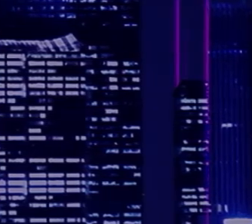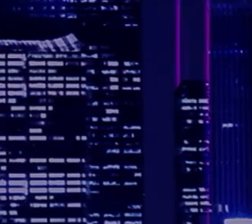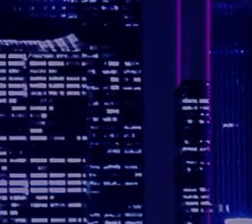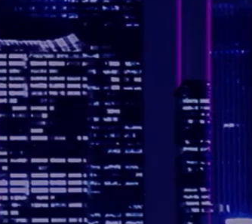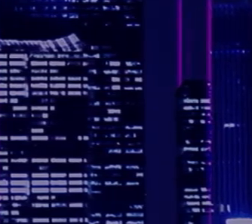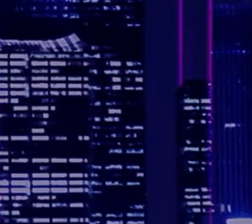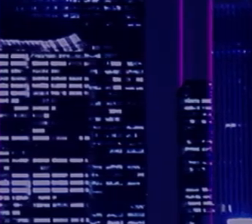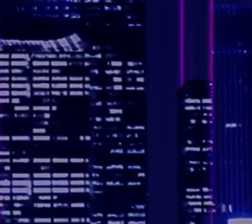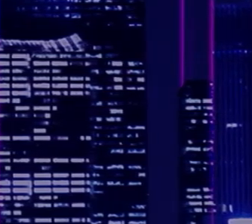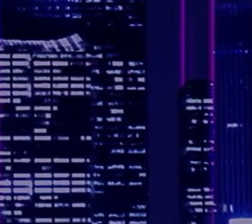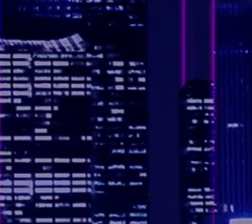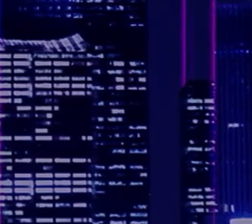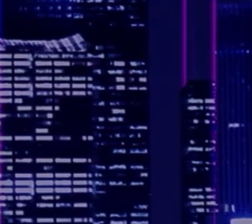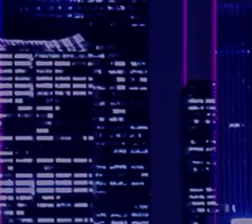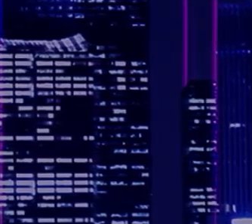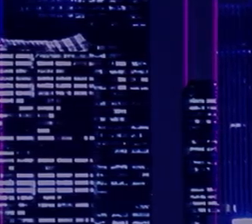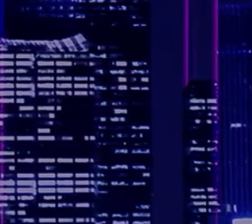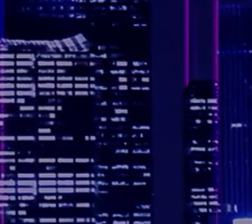됩니다네